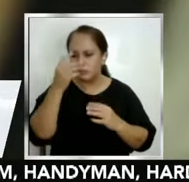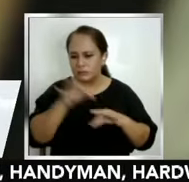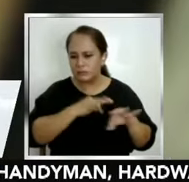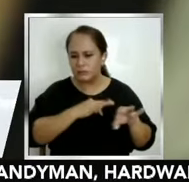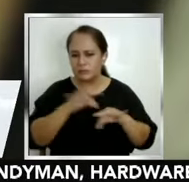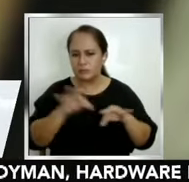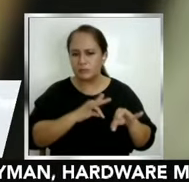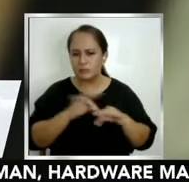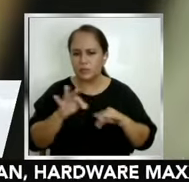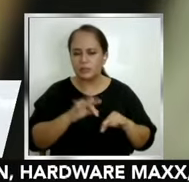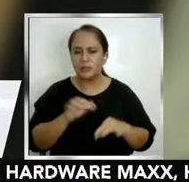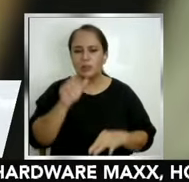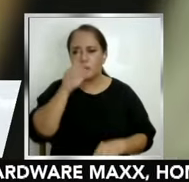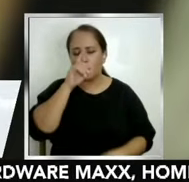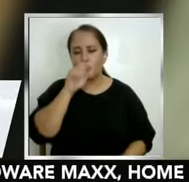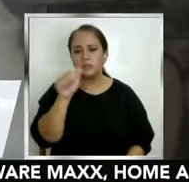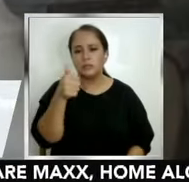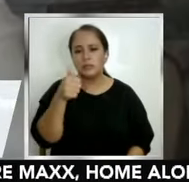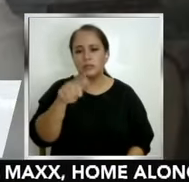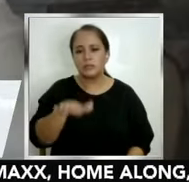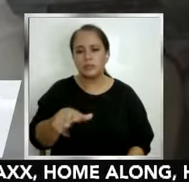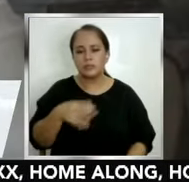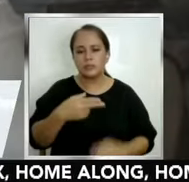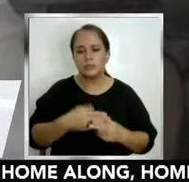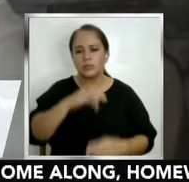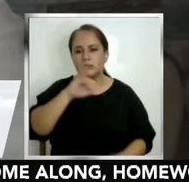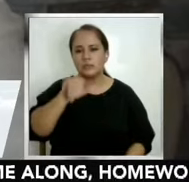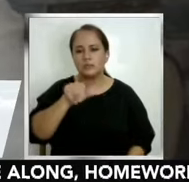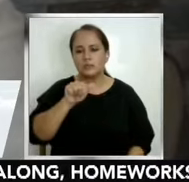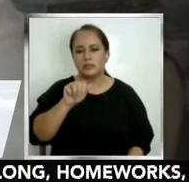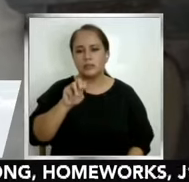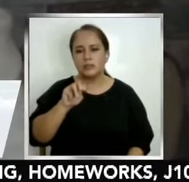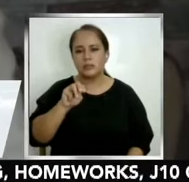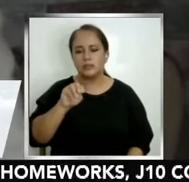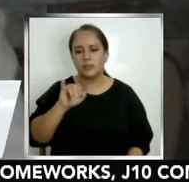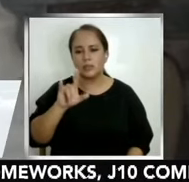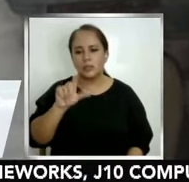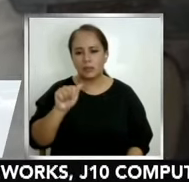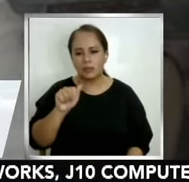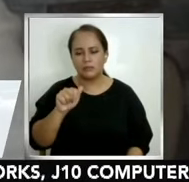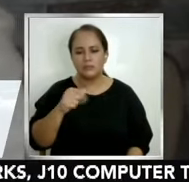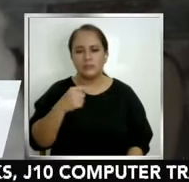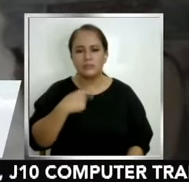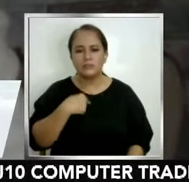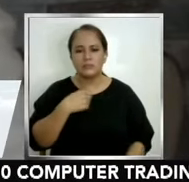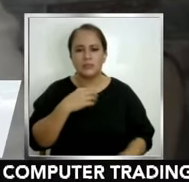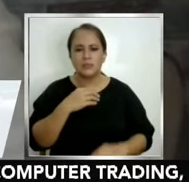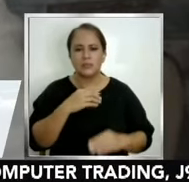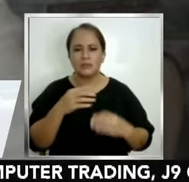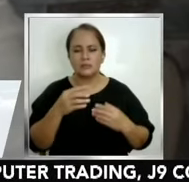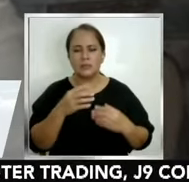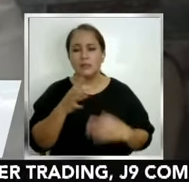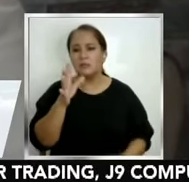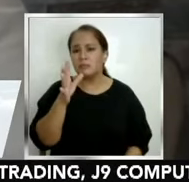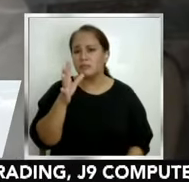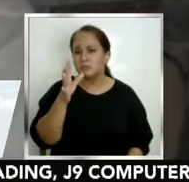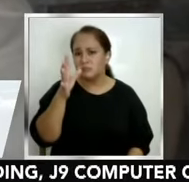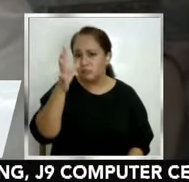10 taong gulang nilang anak na si Jamila. Pag pinalitan ba ng puso yung papa niya,